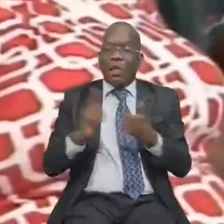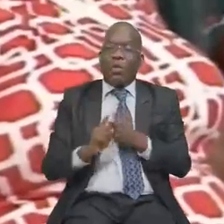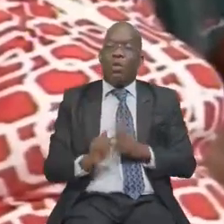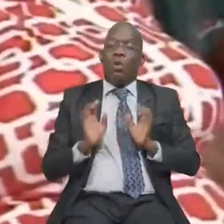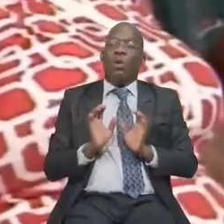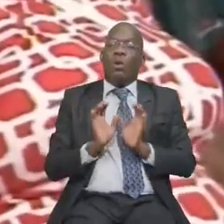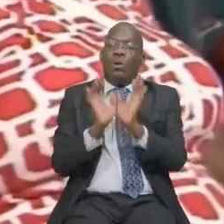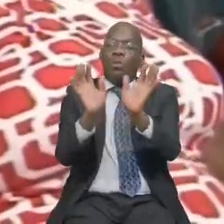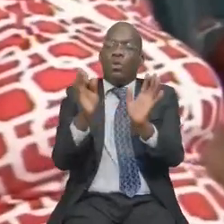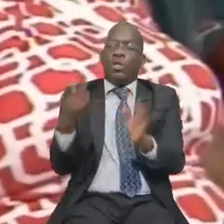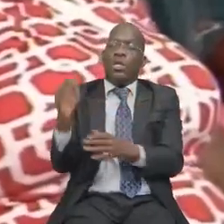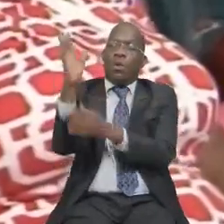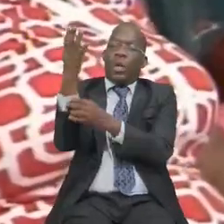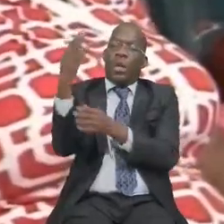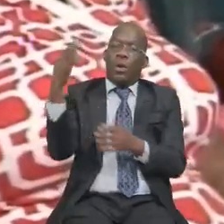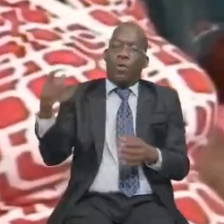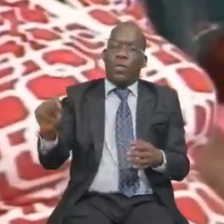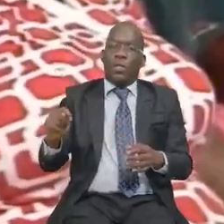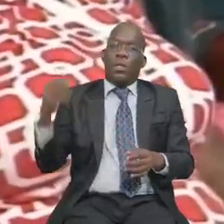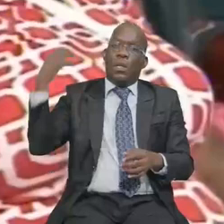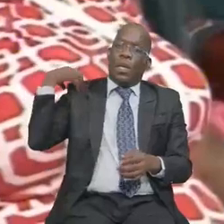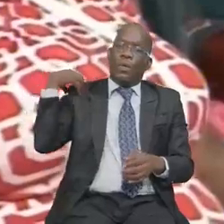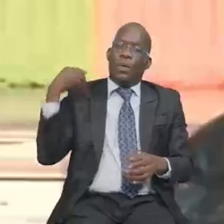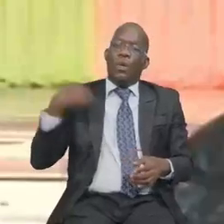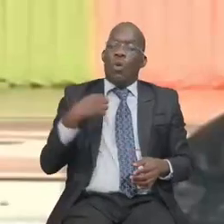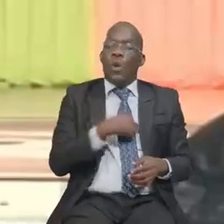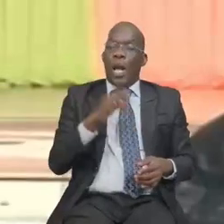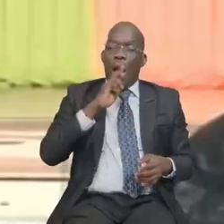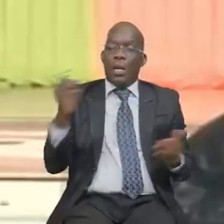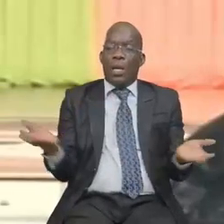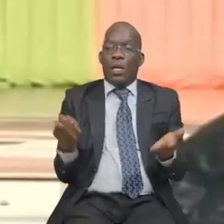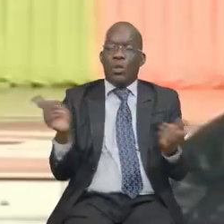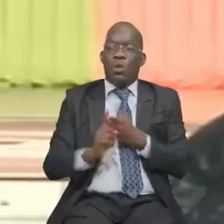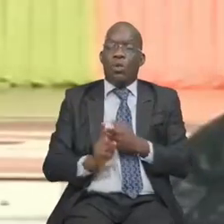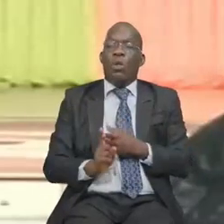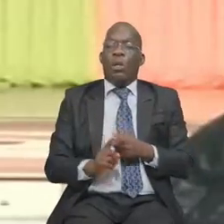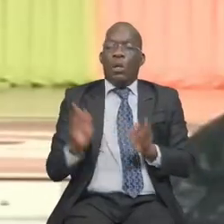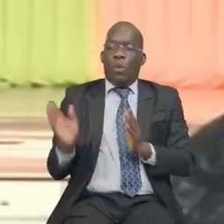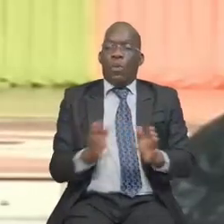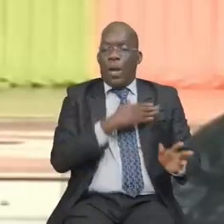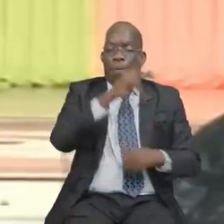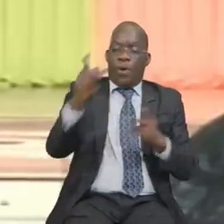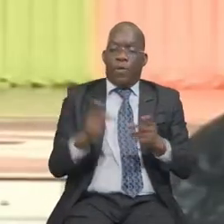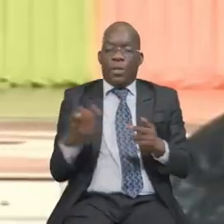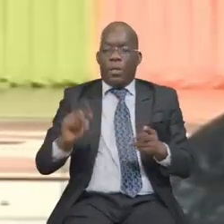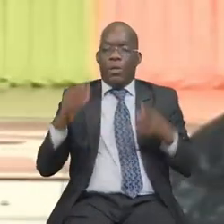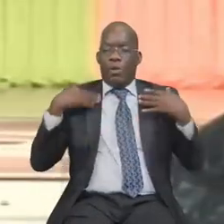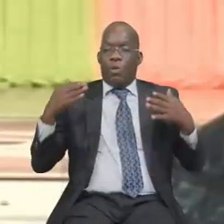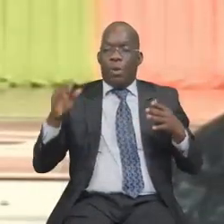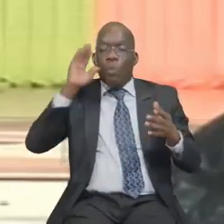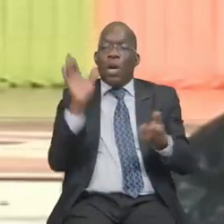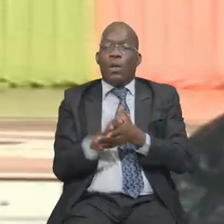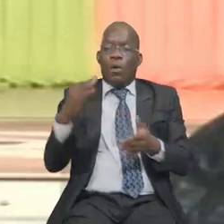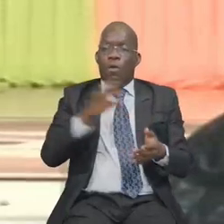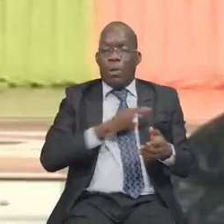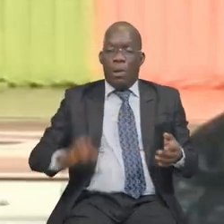du capitaine. Et nous sommes là pour préparer et parfaire l'épouse de Christ. Tu fais partie